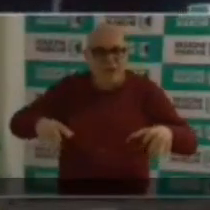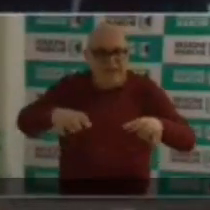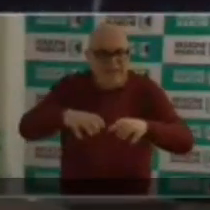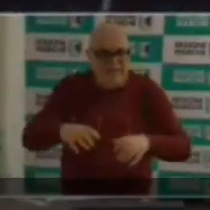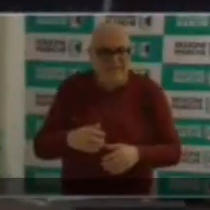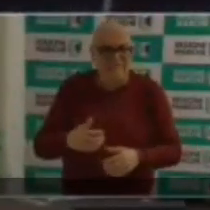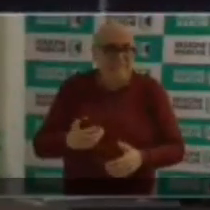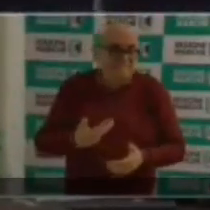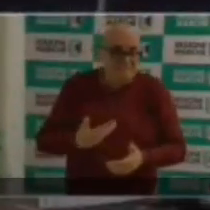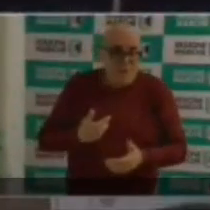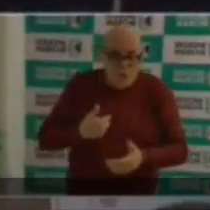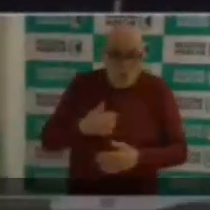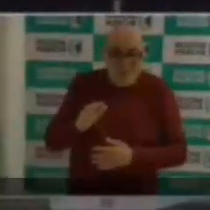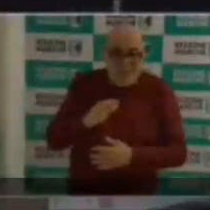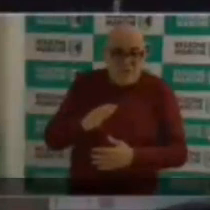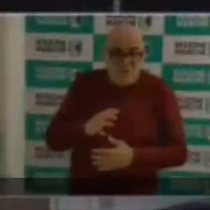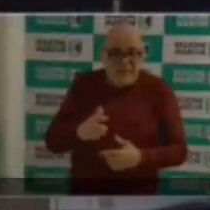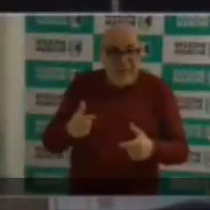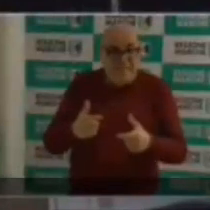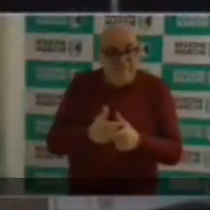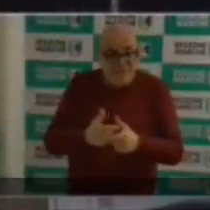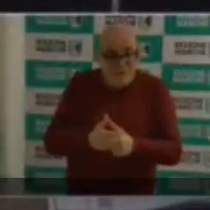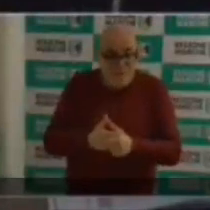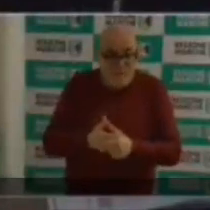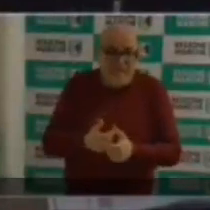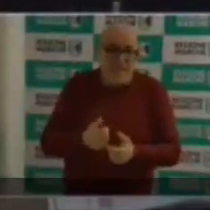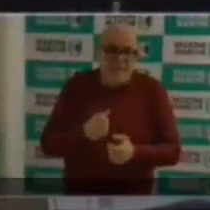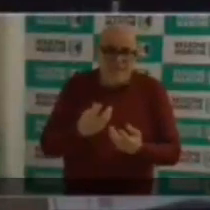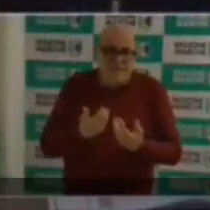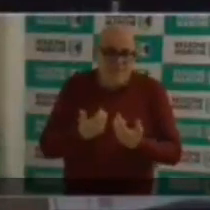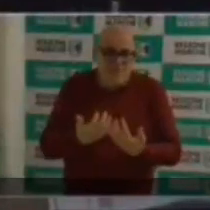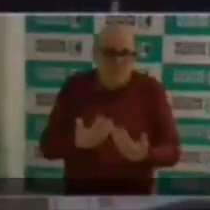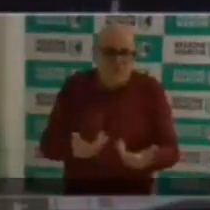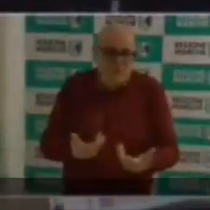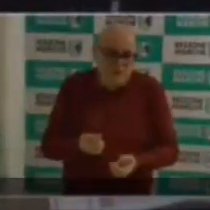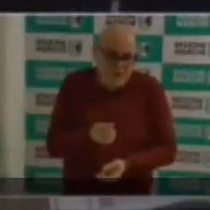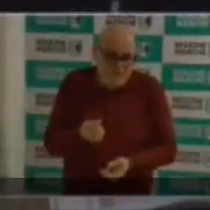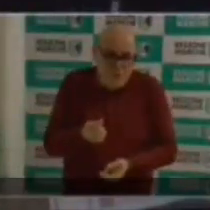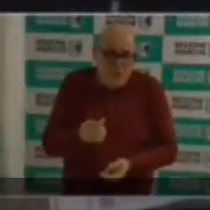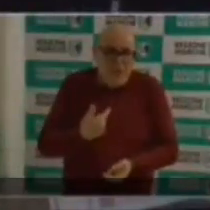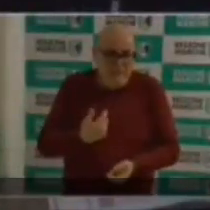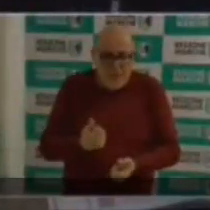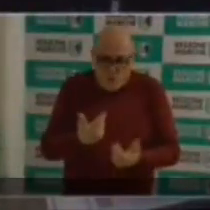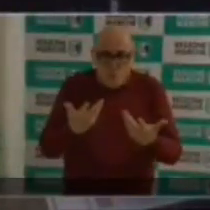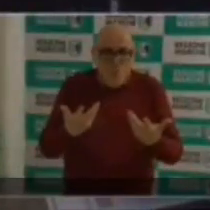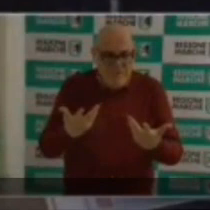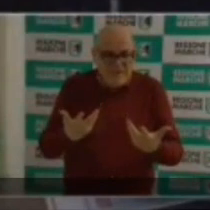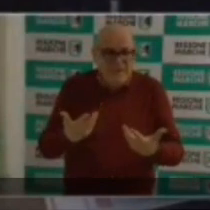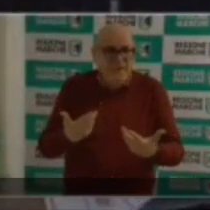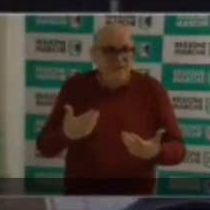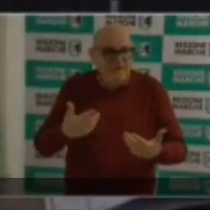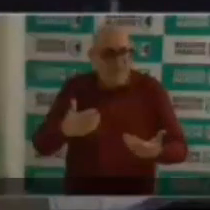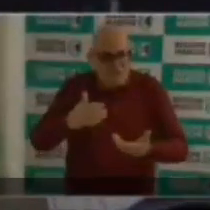regione piccola con una popolazione insomma veramente minima, questi numeri ci fanno veramente piacere,